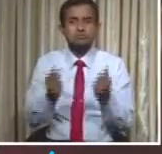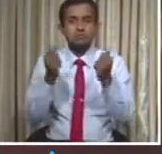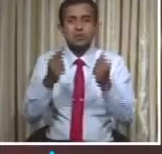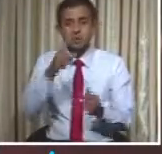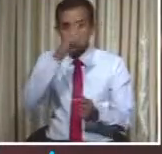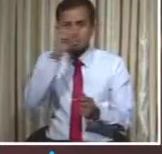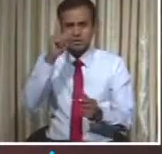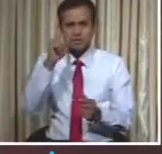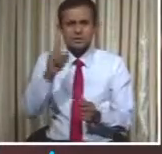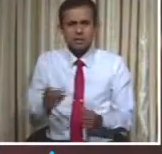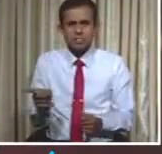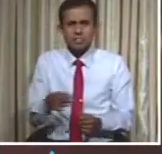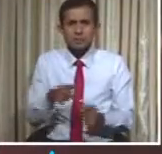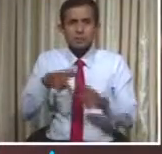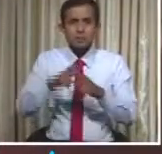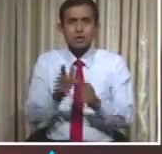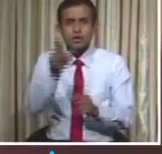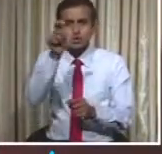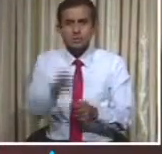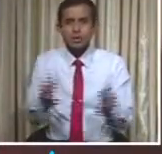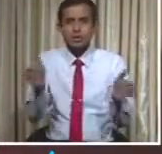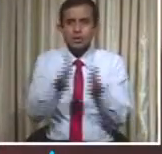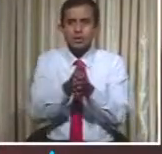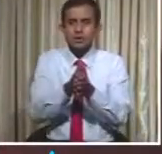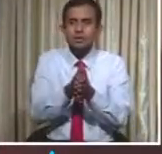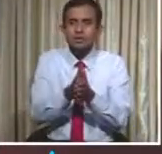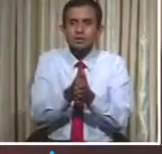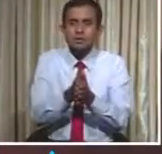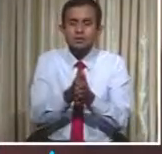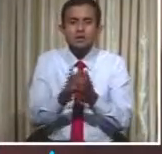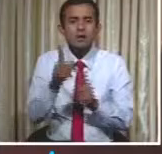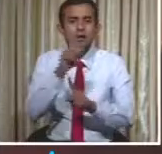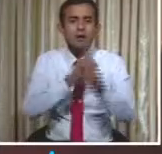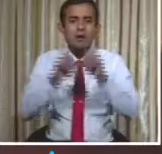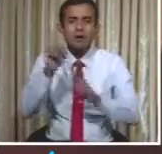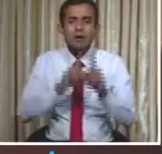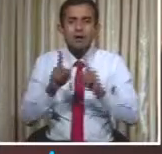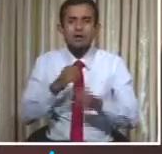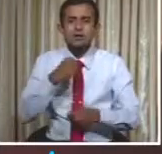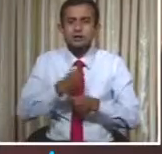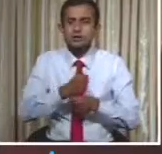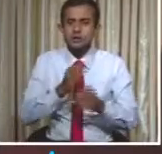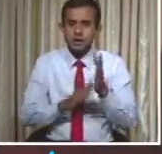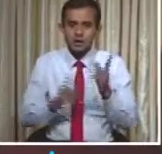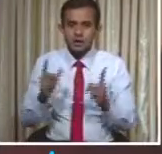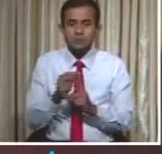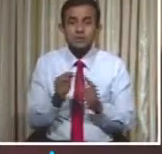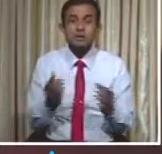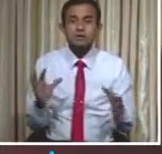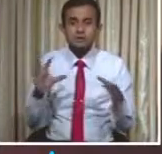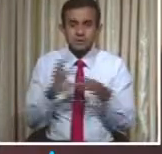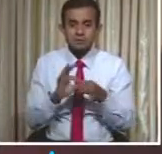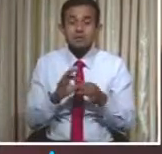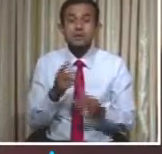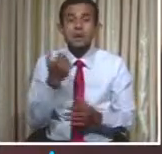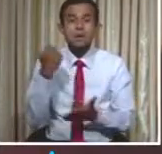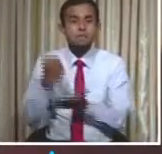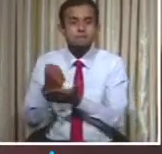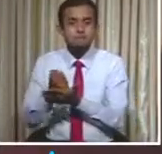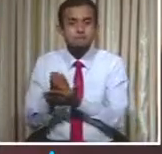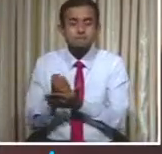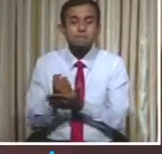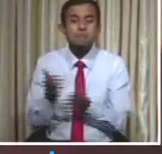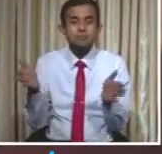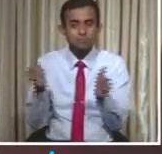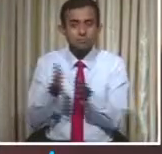මාසයකට සැරයක්වත් මේ කර්මාන්ත කරුවෝ එක්ක සාකච්ඡා කරන්න අදාළ රාජ්‍ය අමාත්‍යවරුත් සම්බන්ධ කරගෙන මේ මූල්‍ය ආයතන සහ බැංකු කරුවෝ